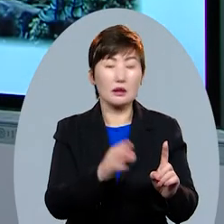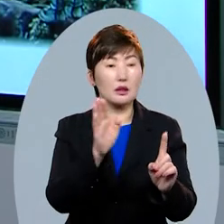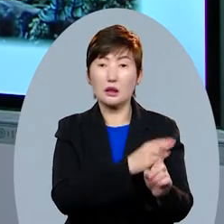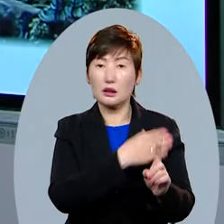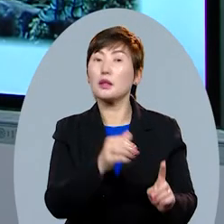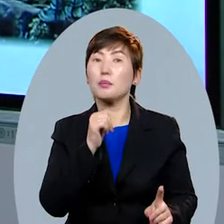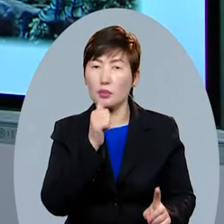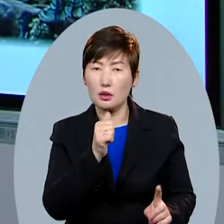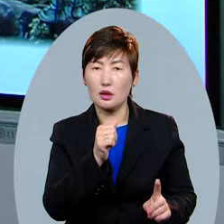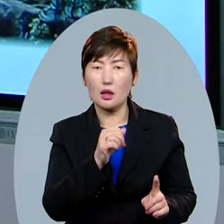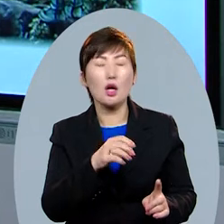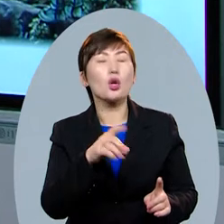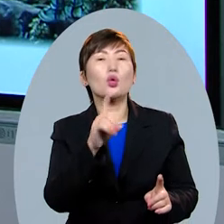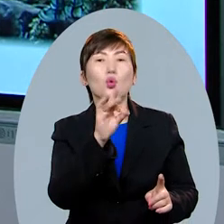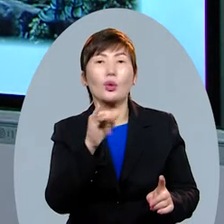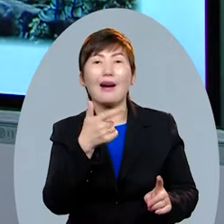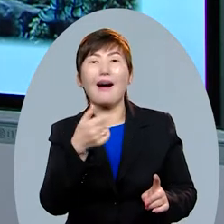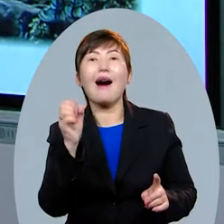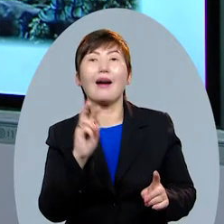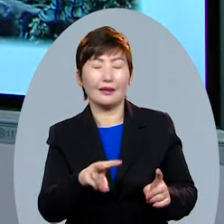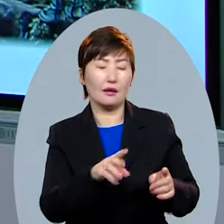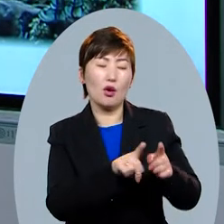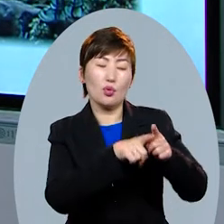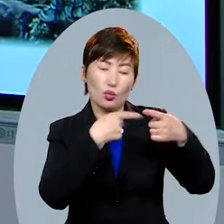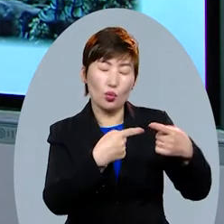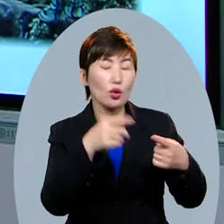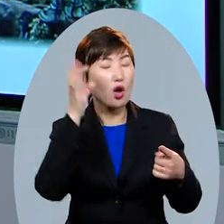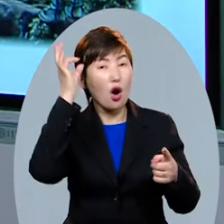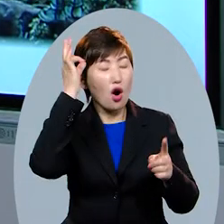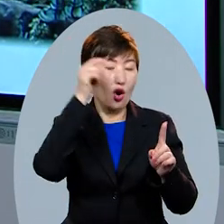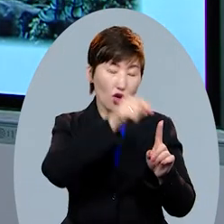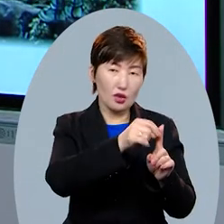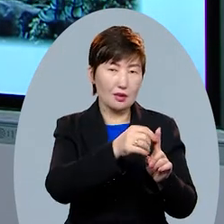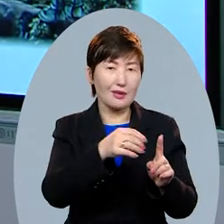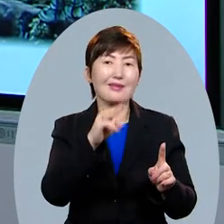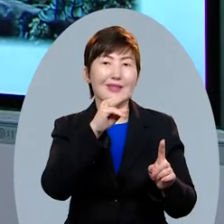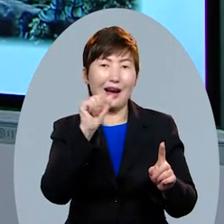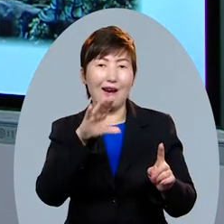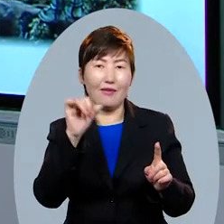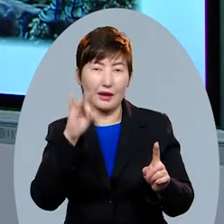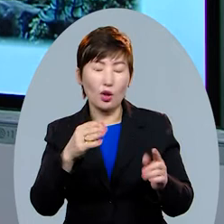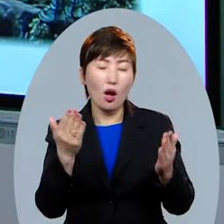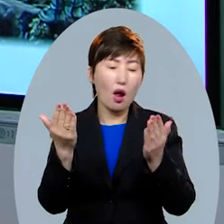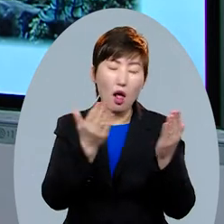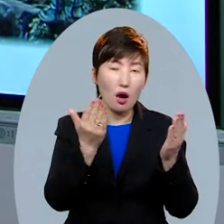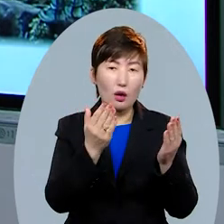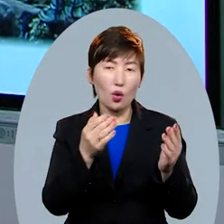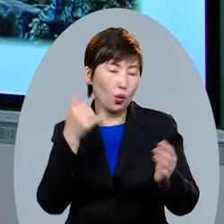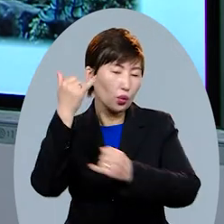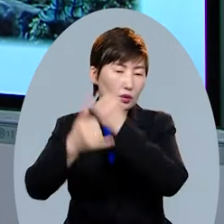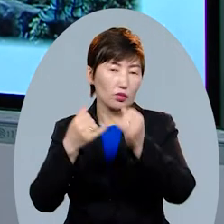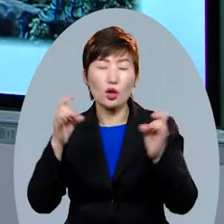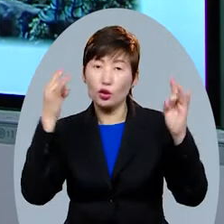бус сургаал үг, зүйр үг, онсох, таавар, үлгэр туйлс мөн